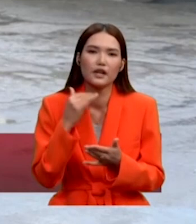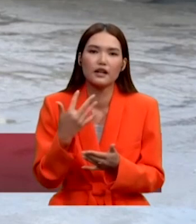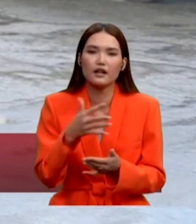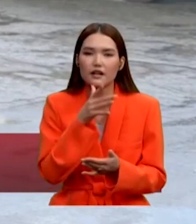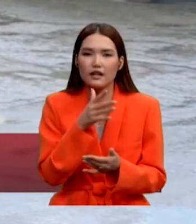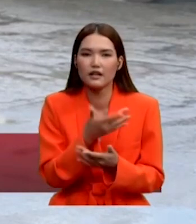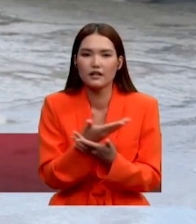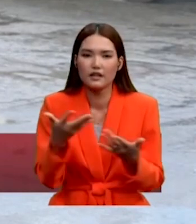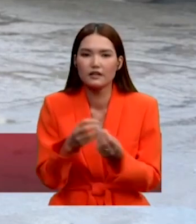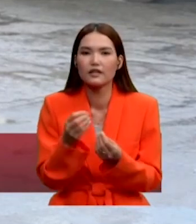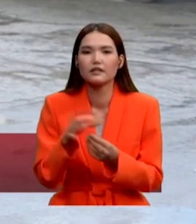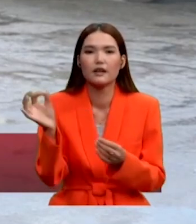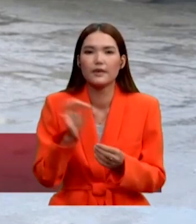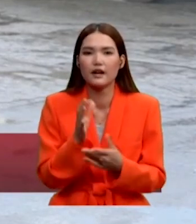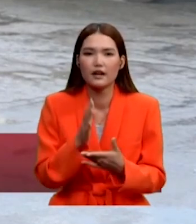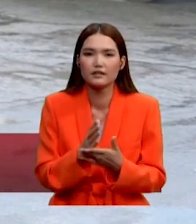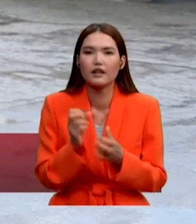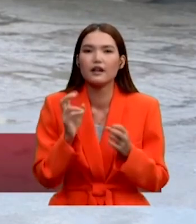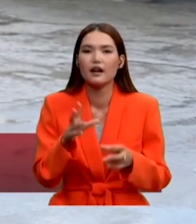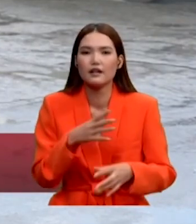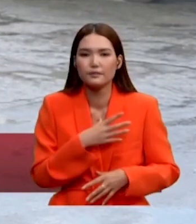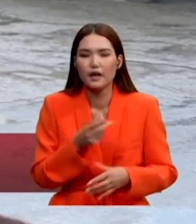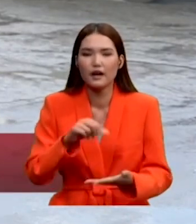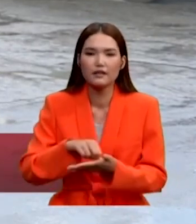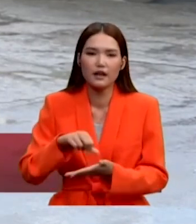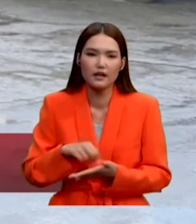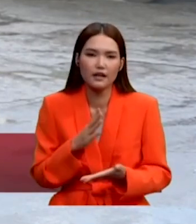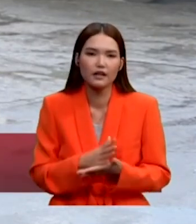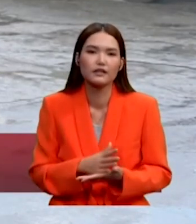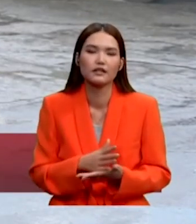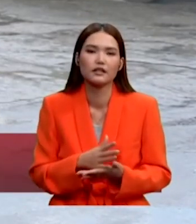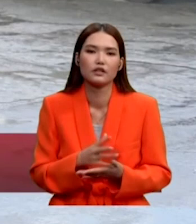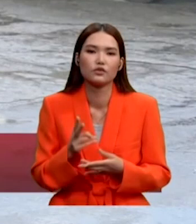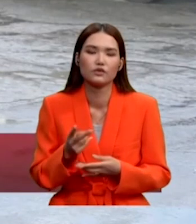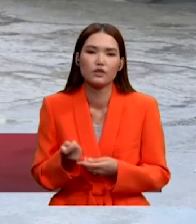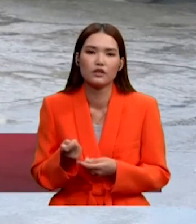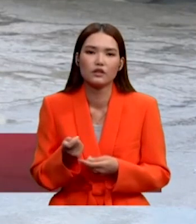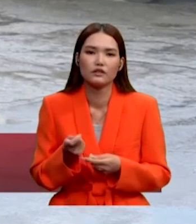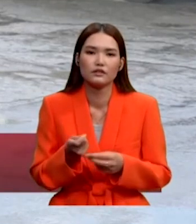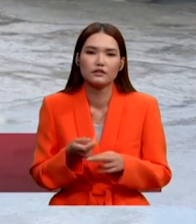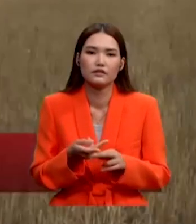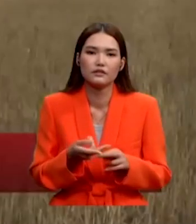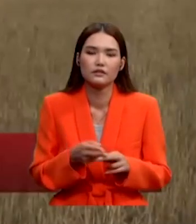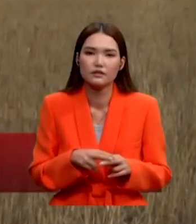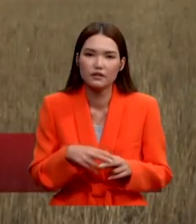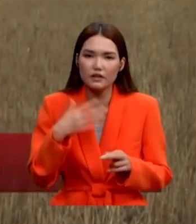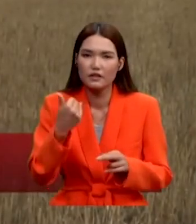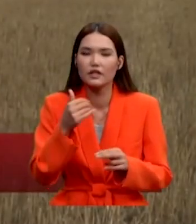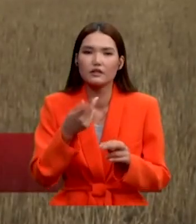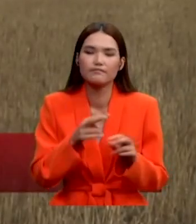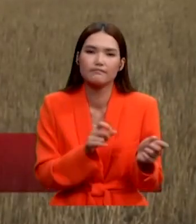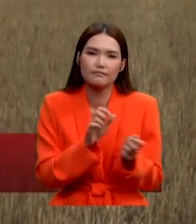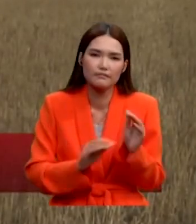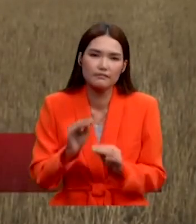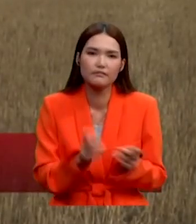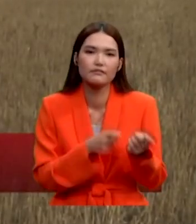высший сорт 250 тенге. Ну и сейчас будет такая же ситуация, придется прийти к этим же цифрам. Плюс-минус. Точных прогнозов, будет